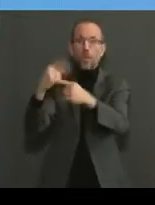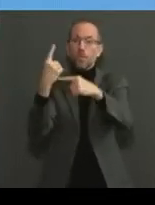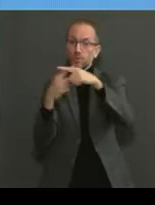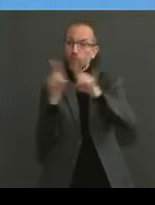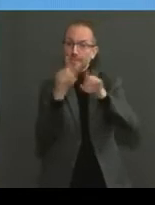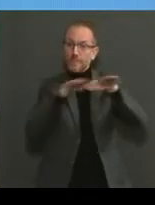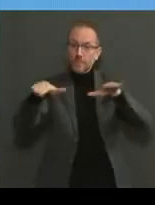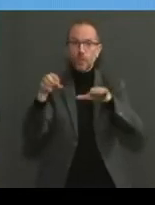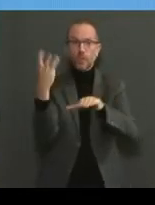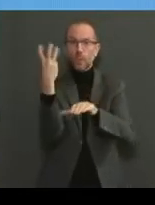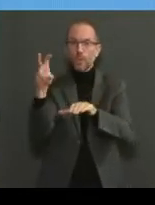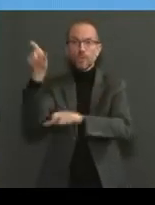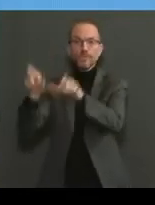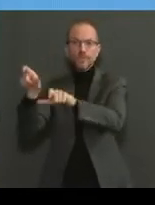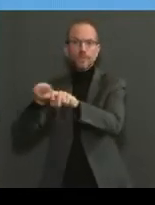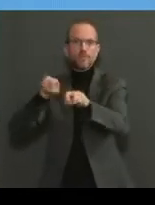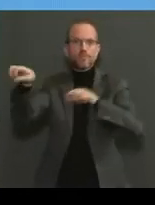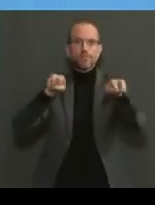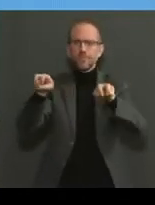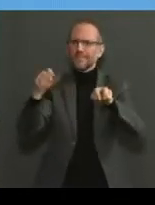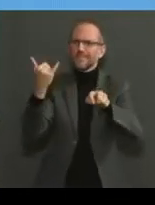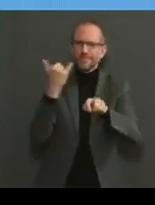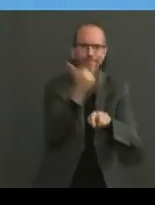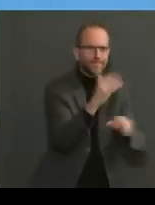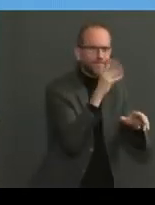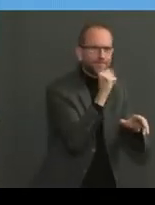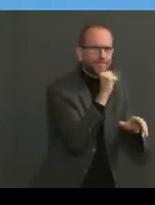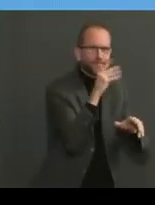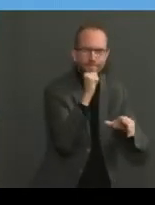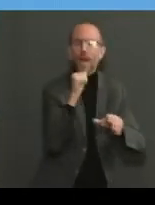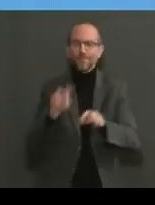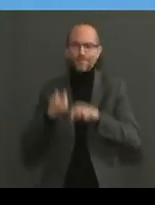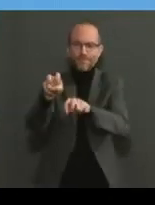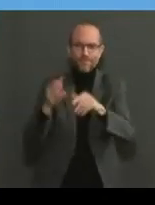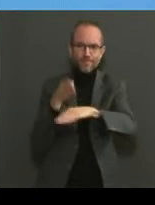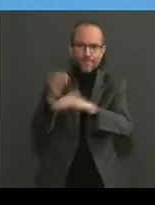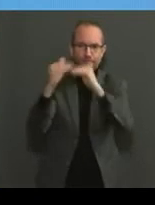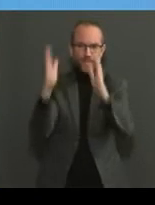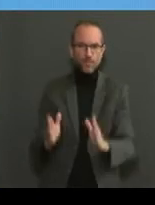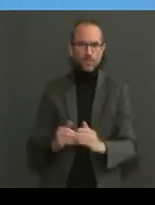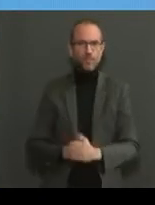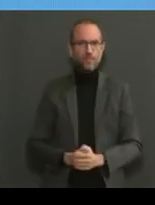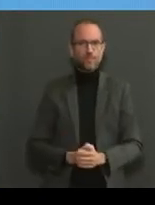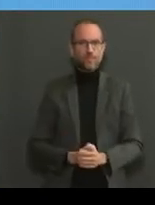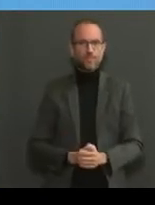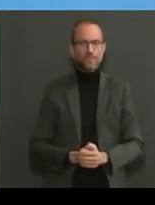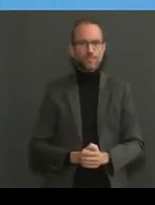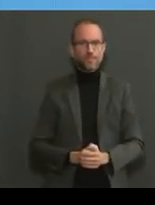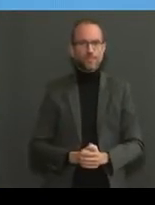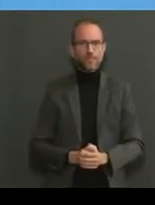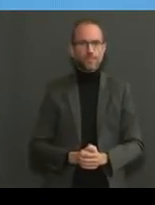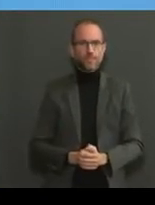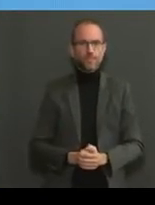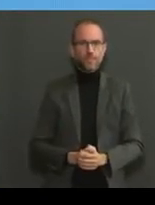sont déployés pour joindre les personnes qui ne répondent pas au téléphone. Les gens des call